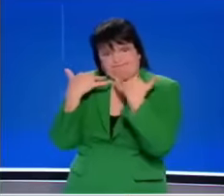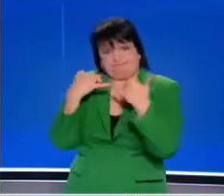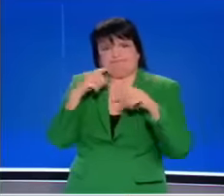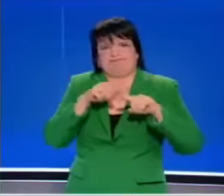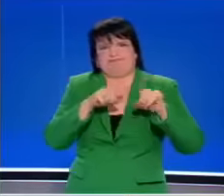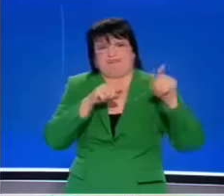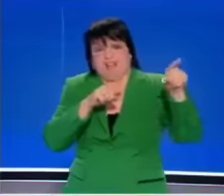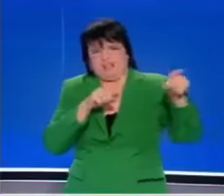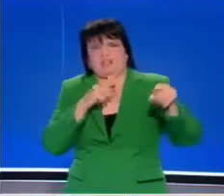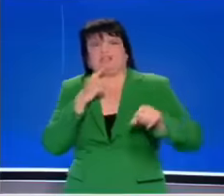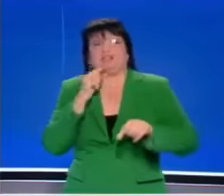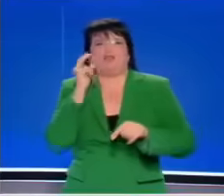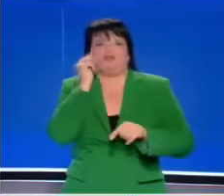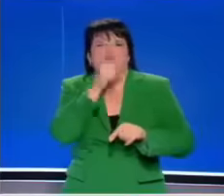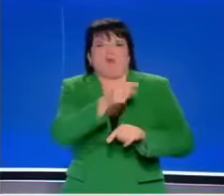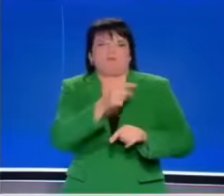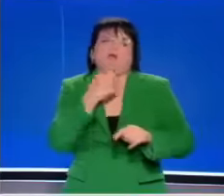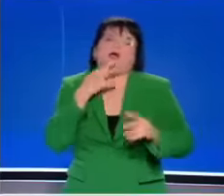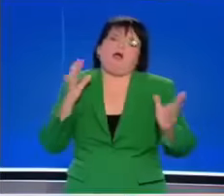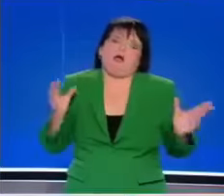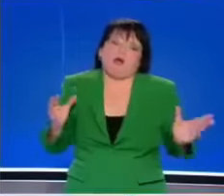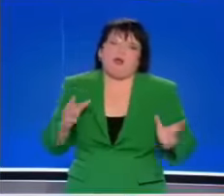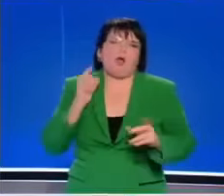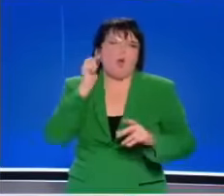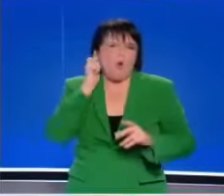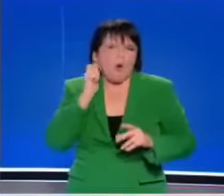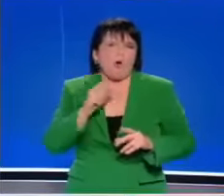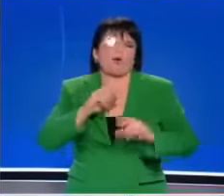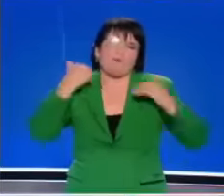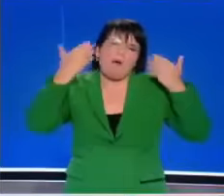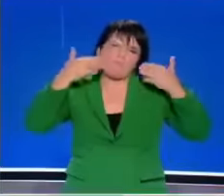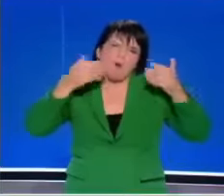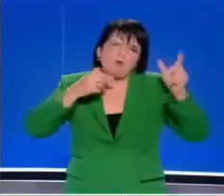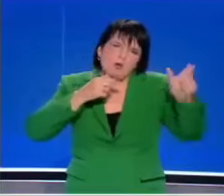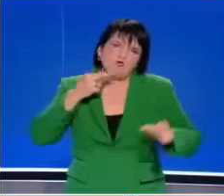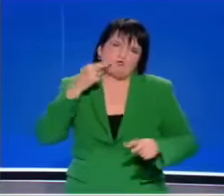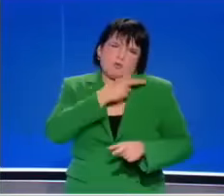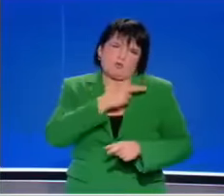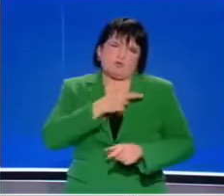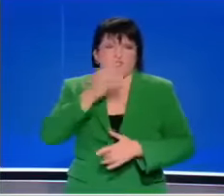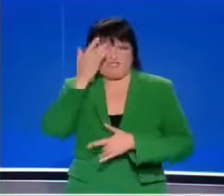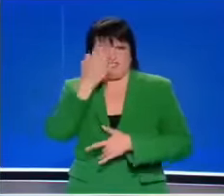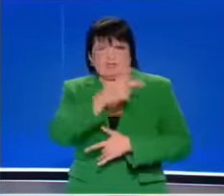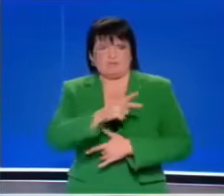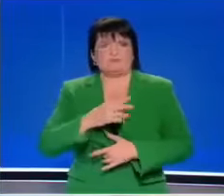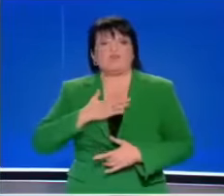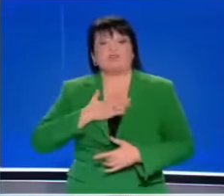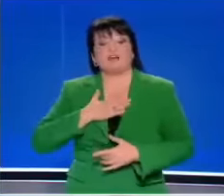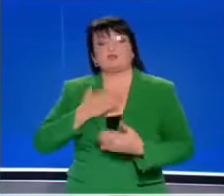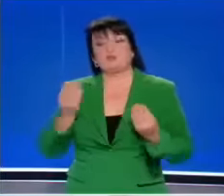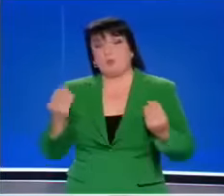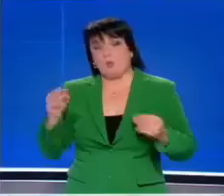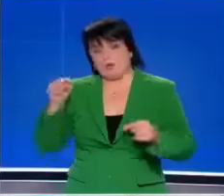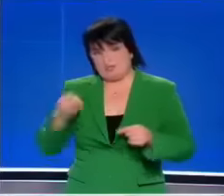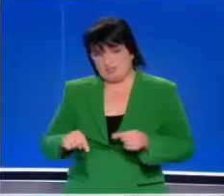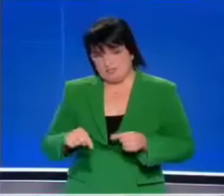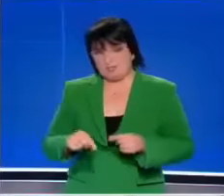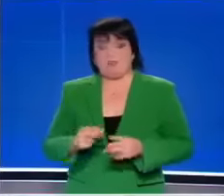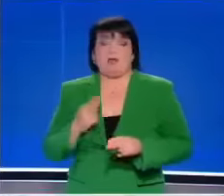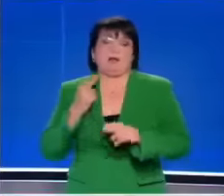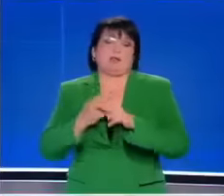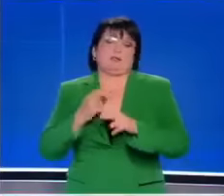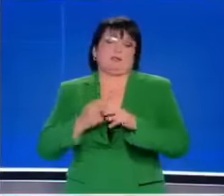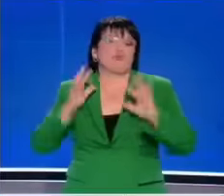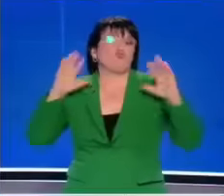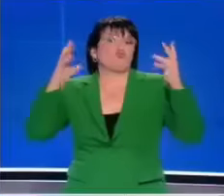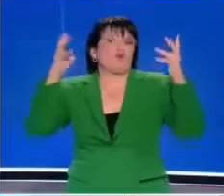χώρα λοιπόν άρα να λέμε τα πράγματα με το όνομά τους ας απολογηθεί ο πρωθυπουργός την καθυστέρησή του λοπόν κύριε σαλάκι θέλω να σας ευχαριστήσω πολύ για αυτή την